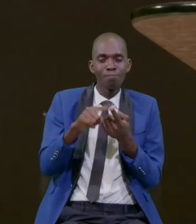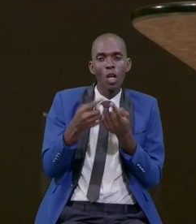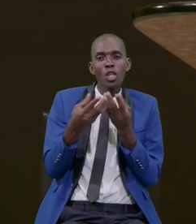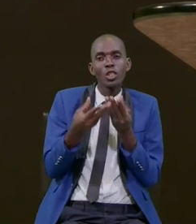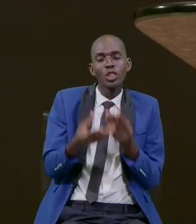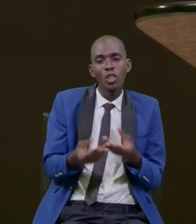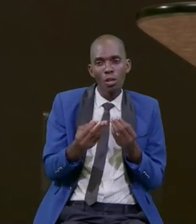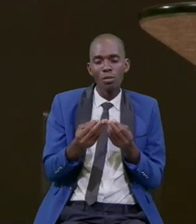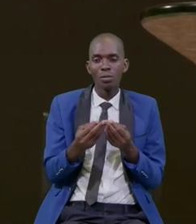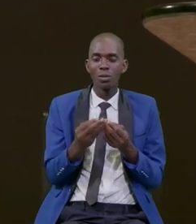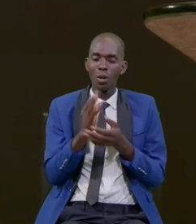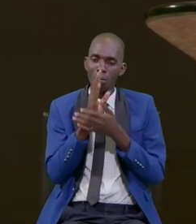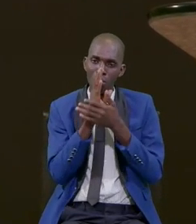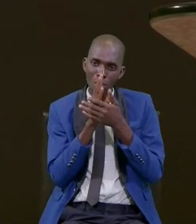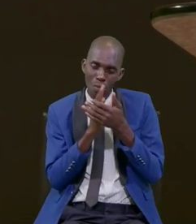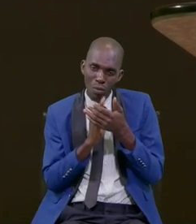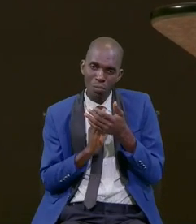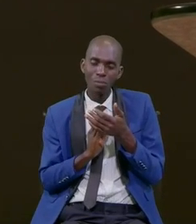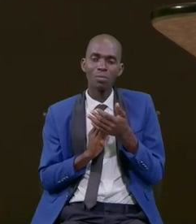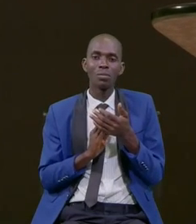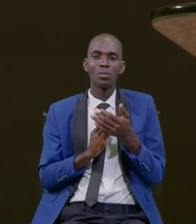doux, humble,